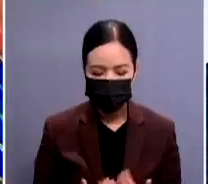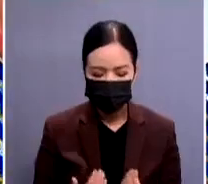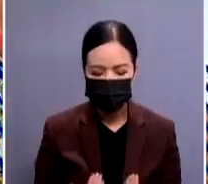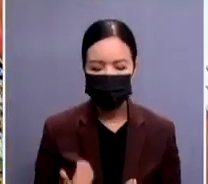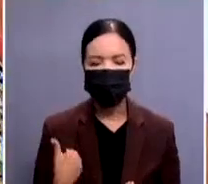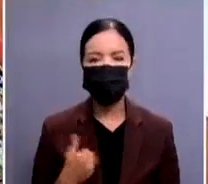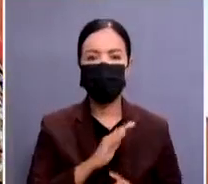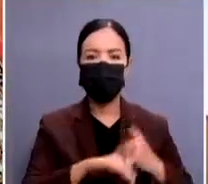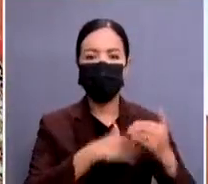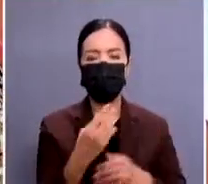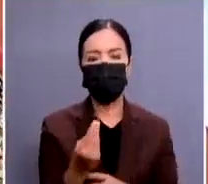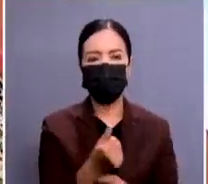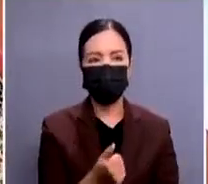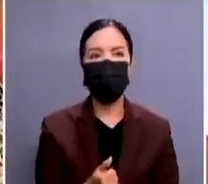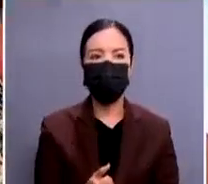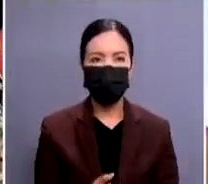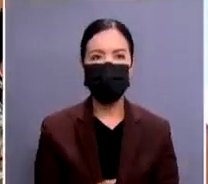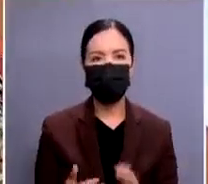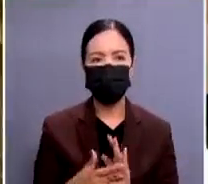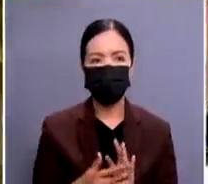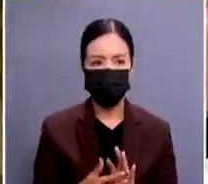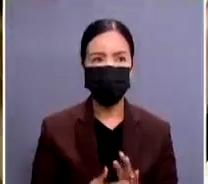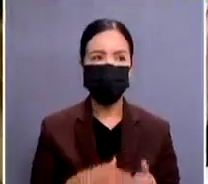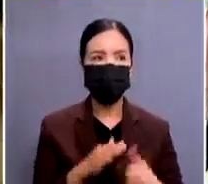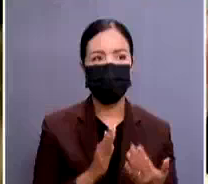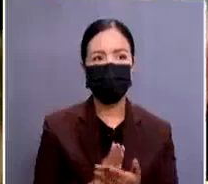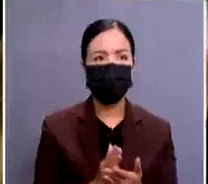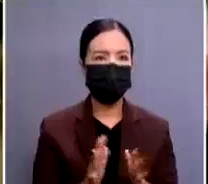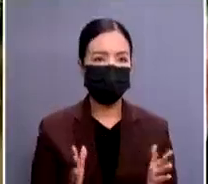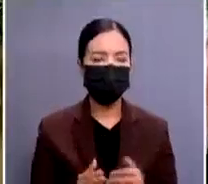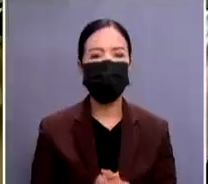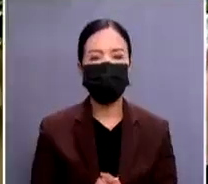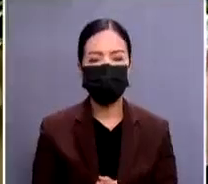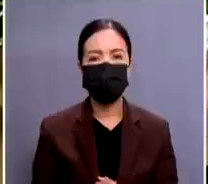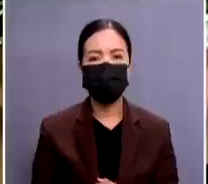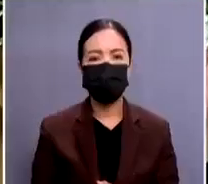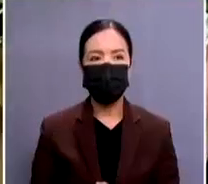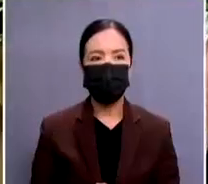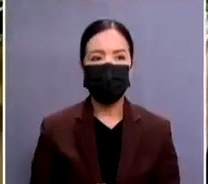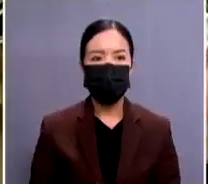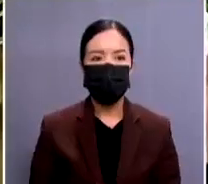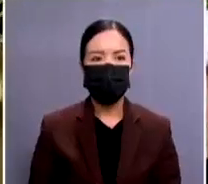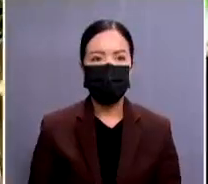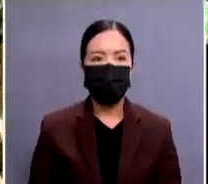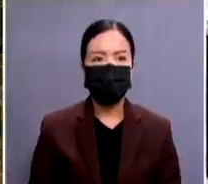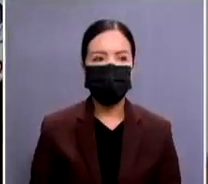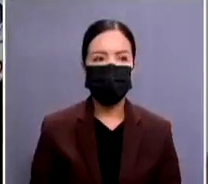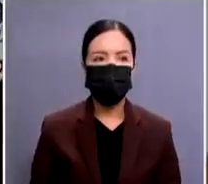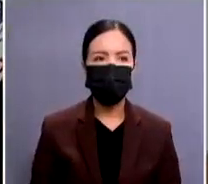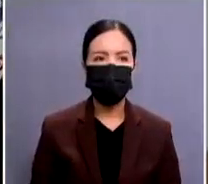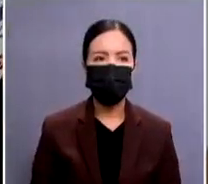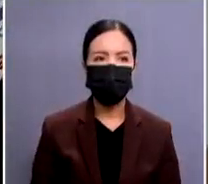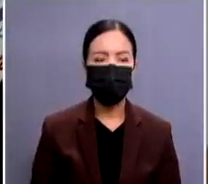บันที่มีการพัฒนาอย่างรวดเร็วและไม่หยุดนิ่งของเทคโนโลยีสารสนเทศและการสื่อสารเนี่ย จริงๆนี่ผมมอง